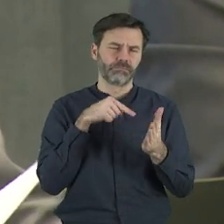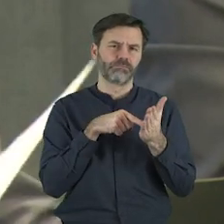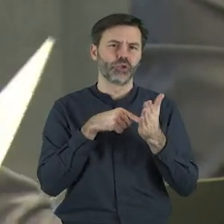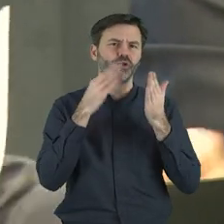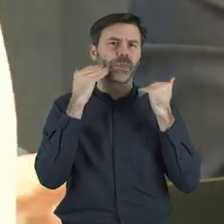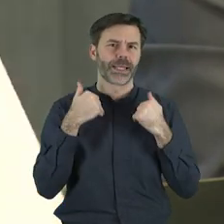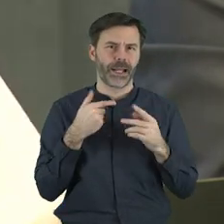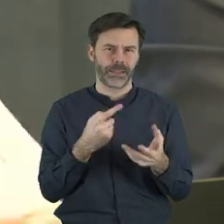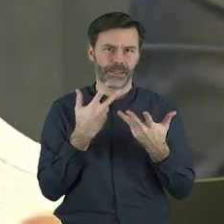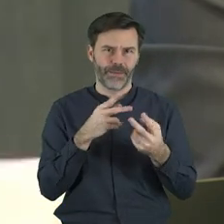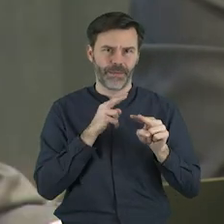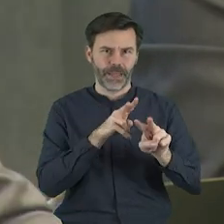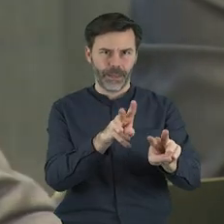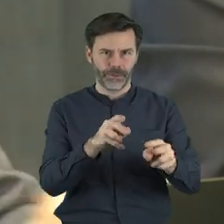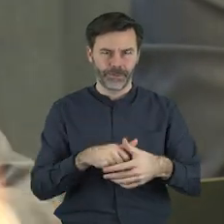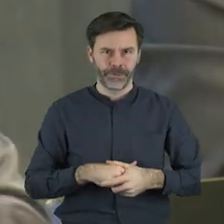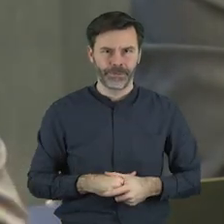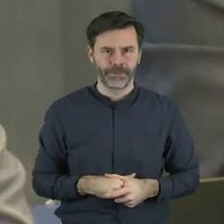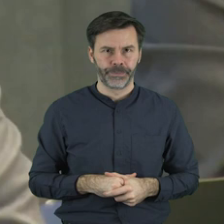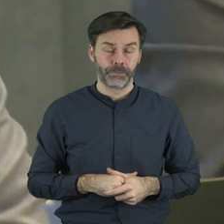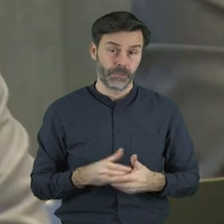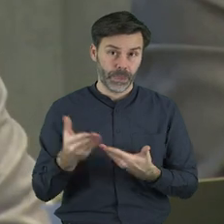bardzo.